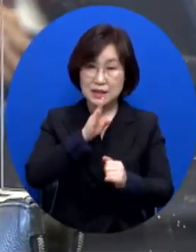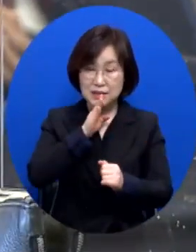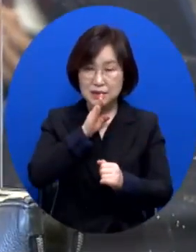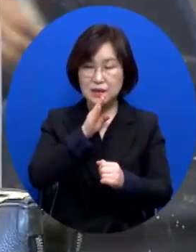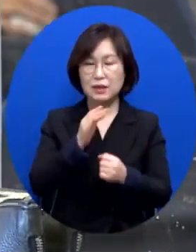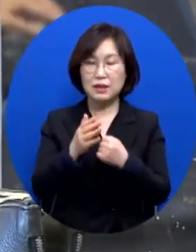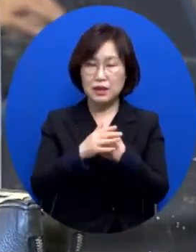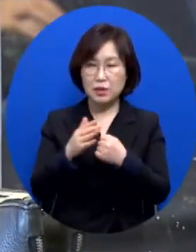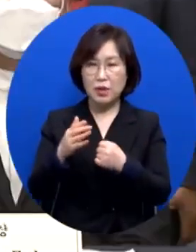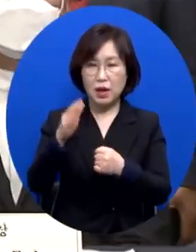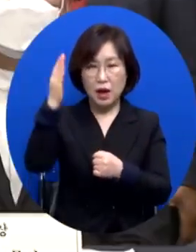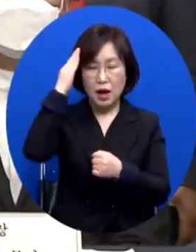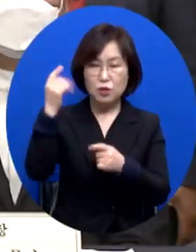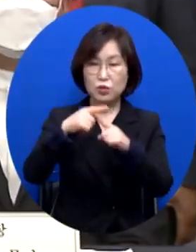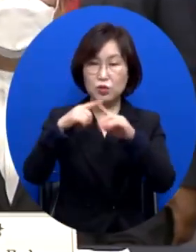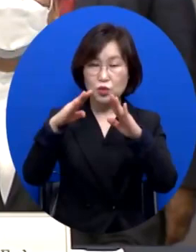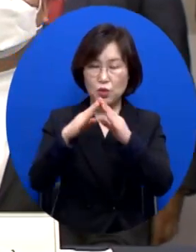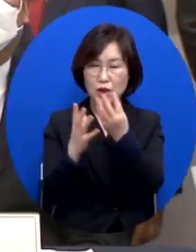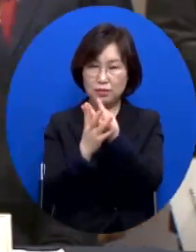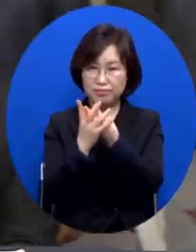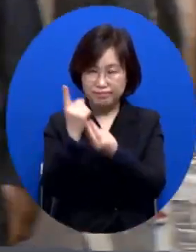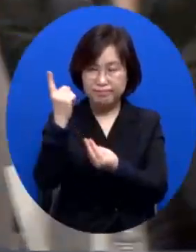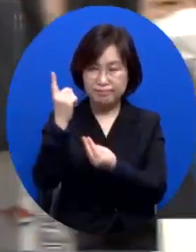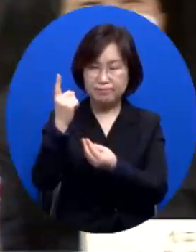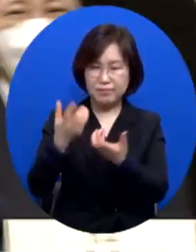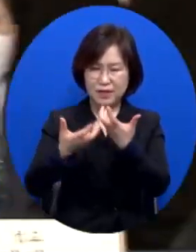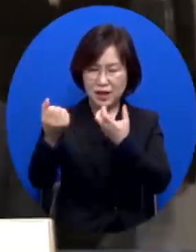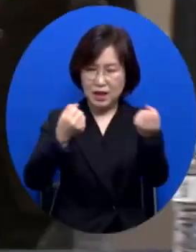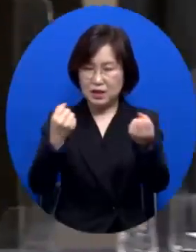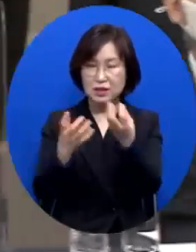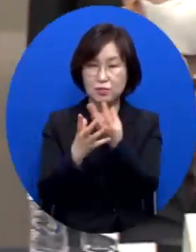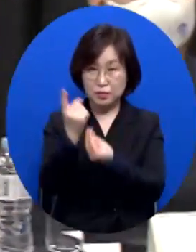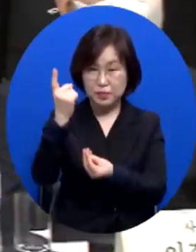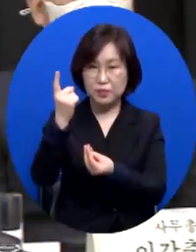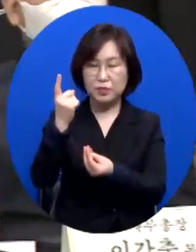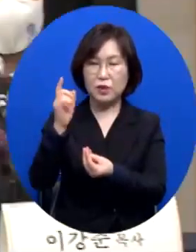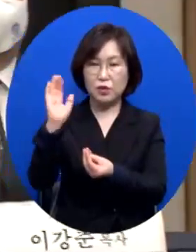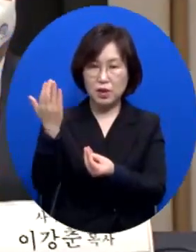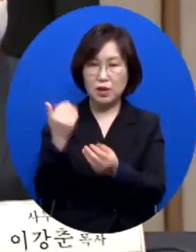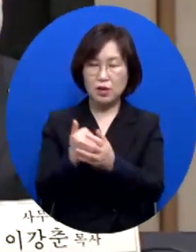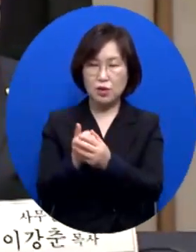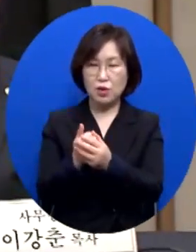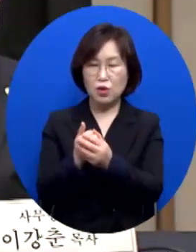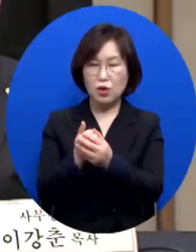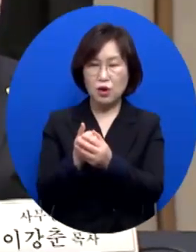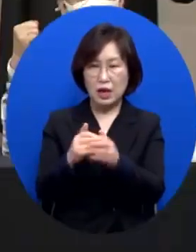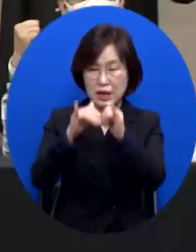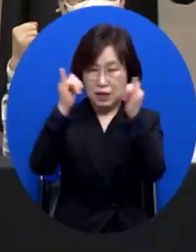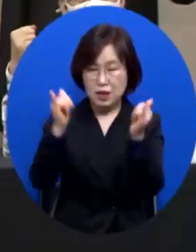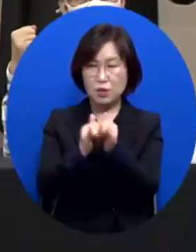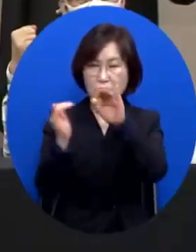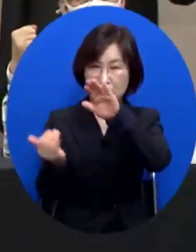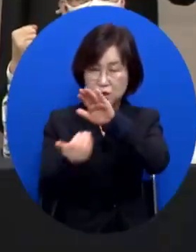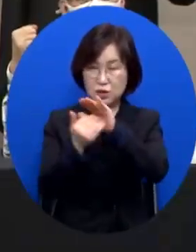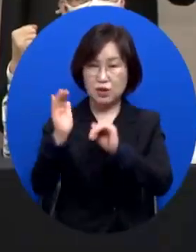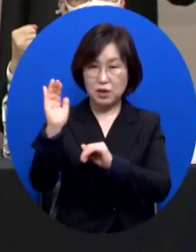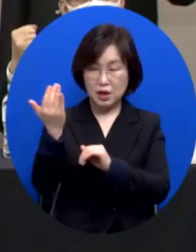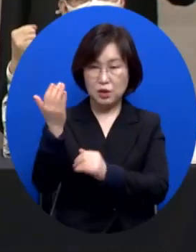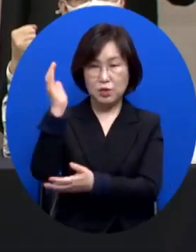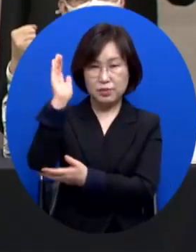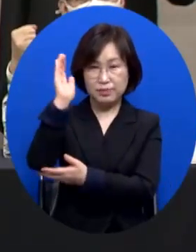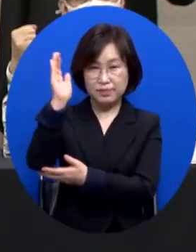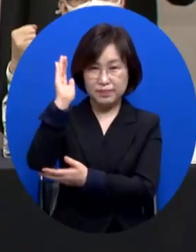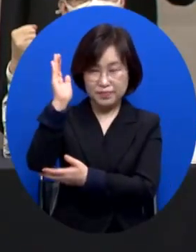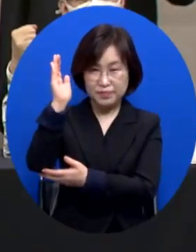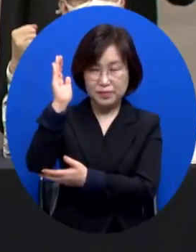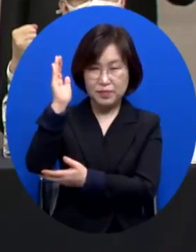한국교회가 먼저 하나 돼 우리 사회 갈등과 분열을 넘어 국민 대화합과 통합의 사회로 이루어가자는 메시지를